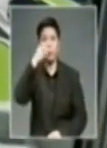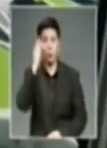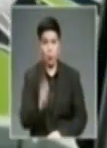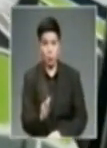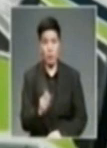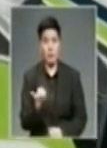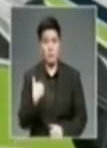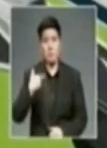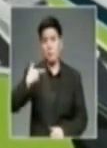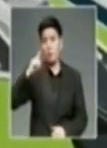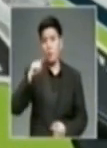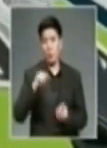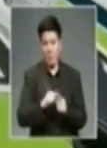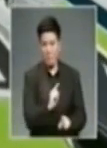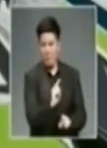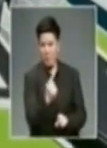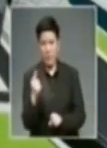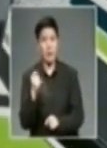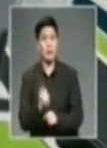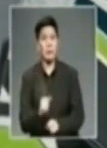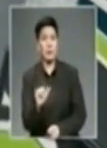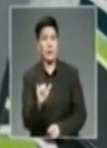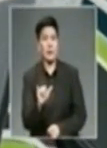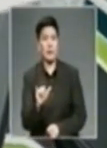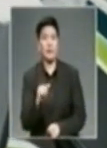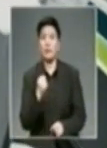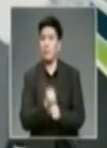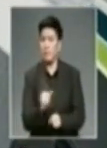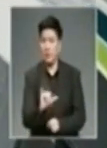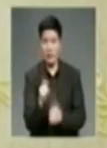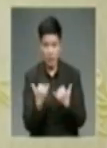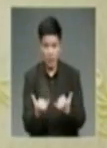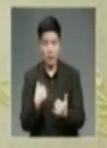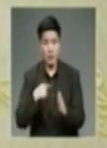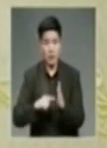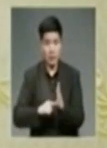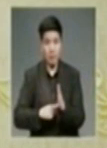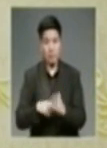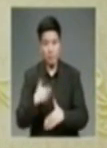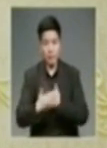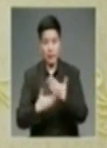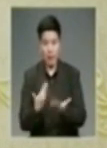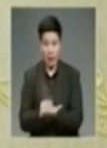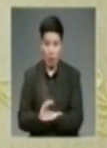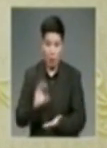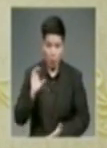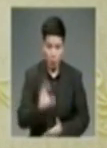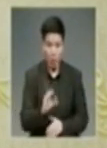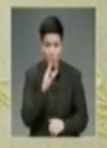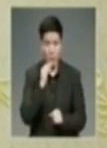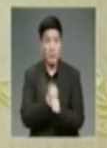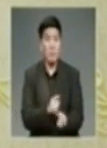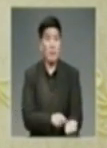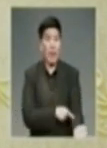ก็บเกี่ยวผลประโยชน์จากสิ่งใหม่ๆเหล่านี้ไม่มากได้ไม่มากนะครับเพราะมันเป็นรายแรกของการลงทุนถ้าเราทำมานานแล้ววัน